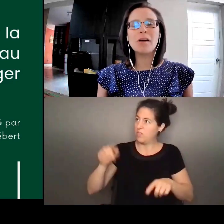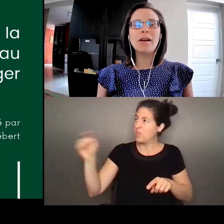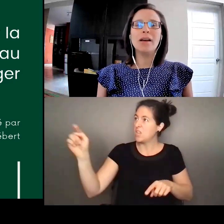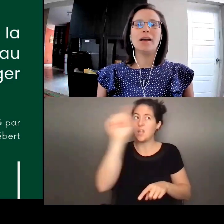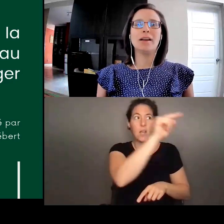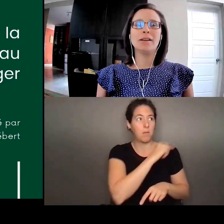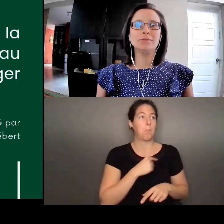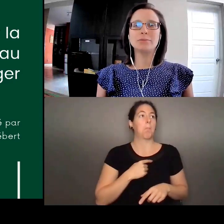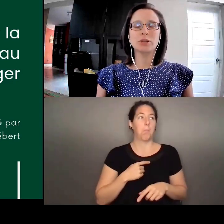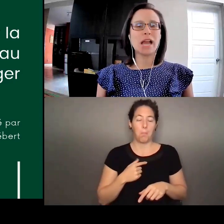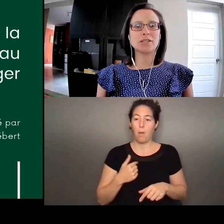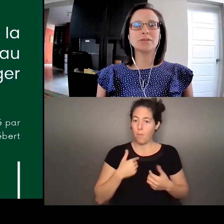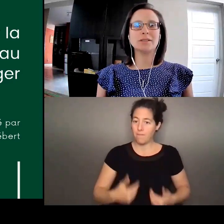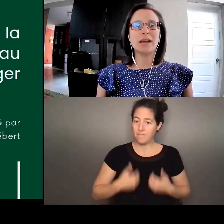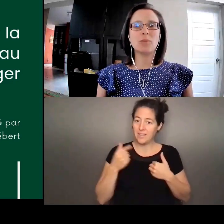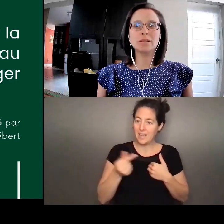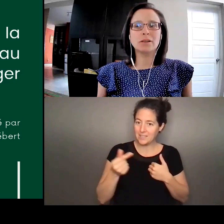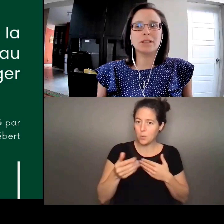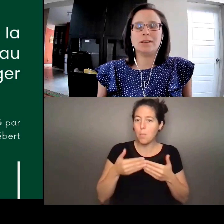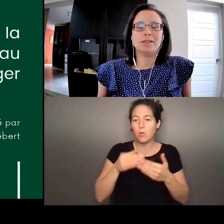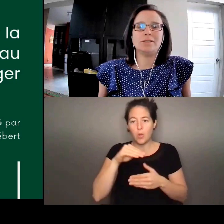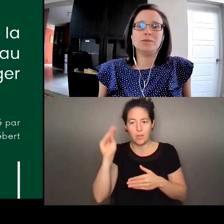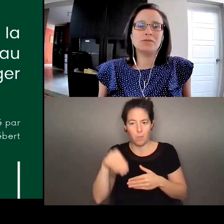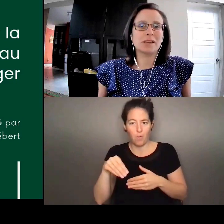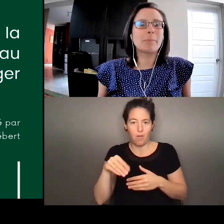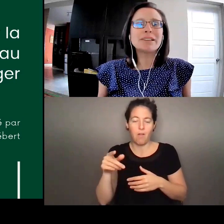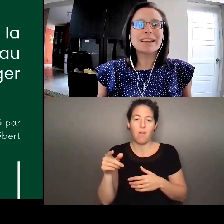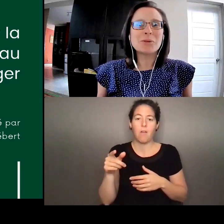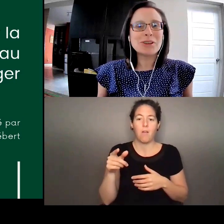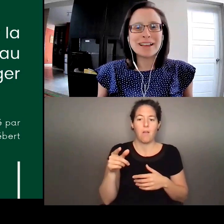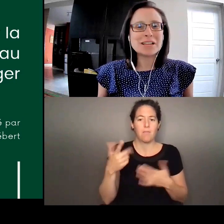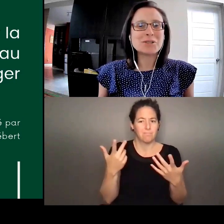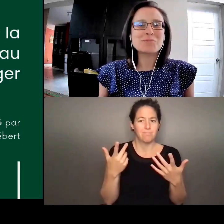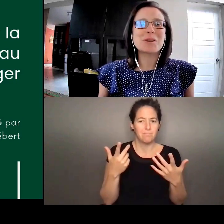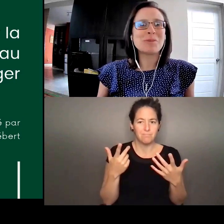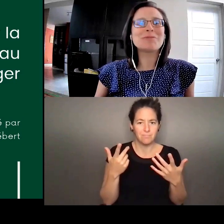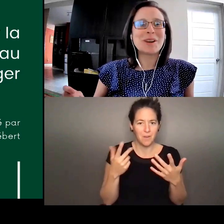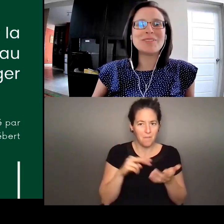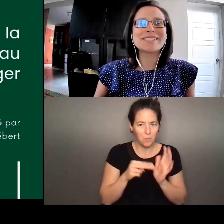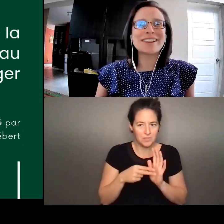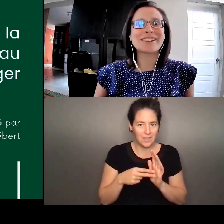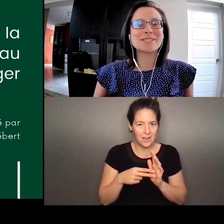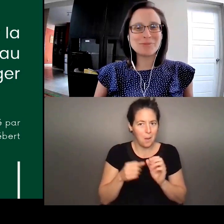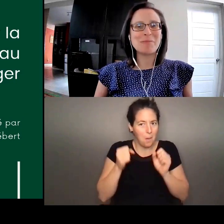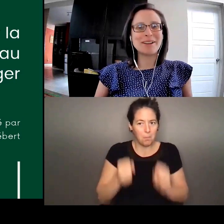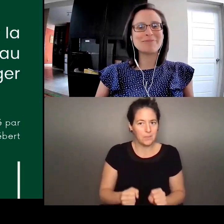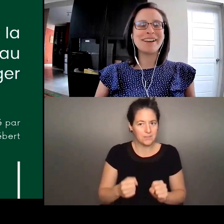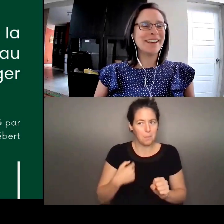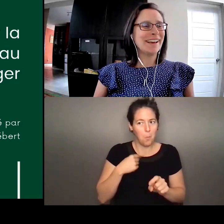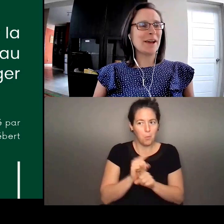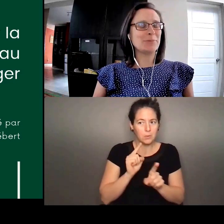Gatineau, proche de la région d'Ottawa. Donc, il n'y a pas de raison pour laquelle je ne pourrais pas commencer à faire ça